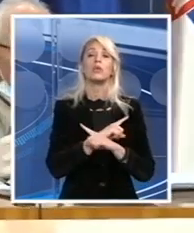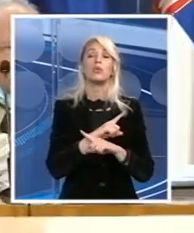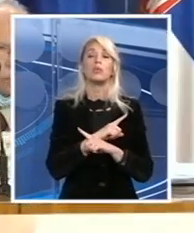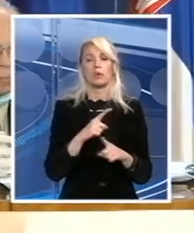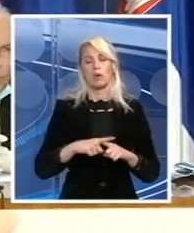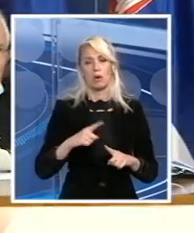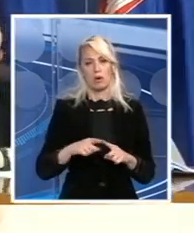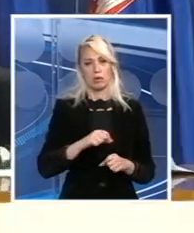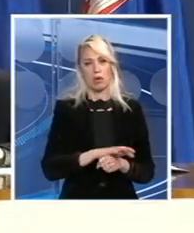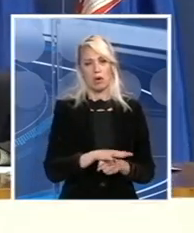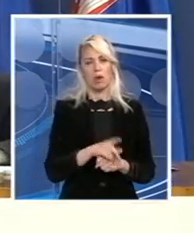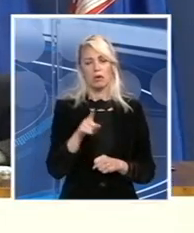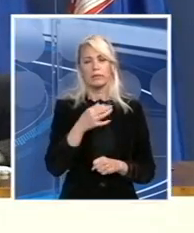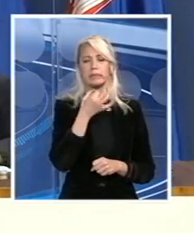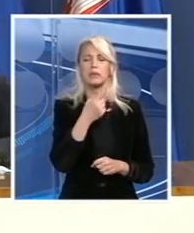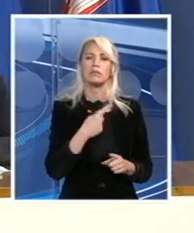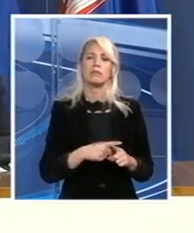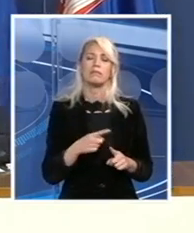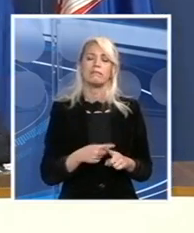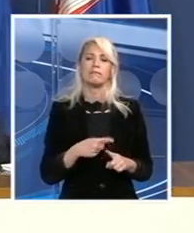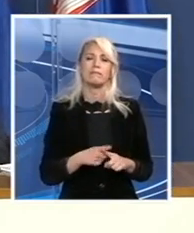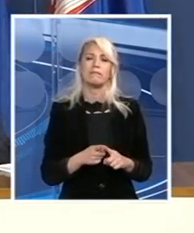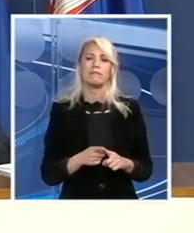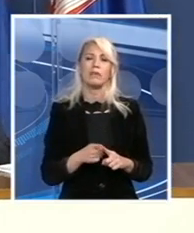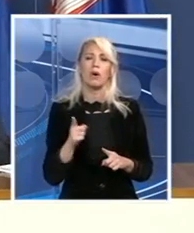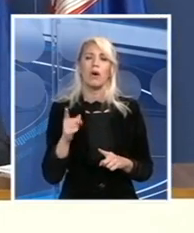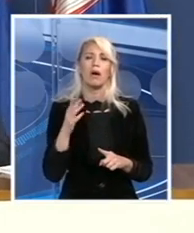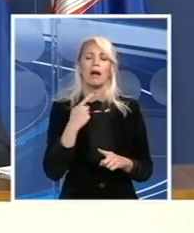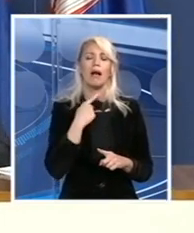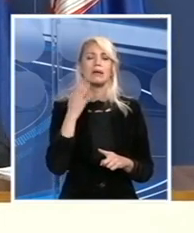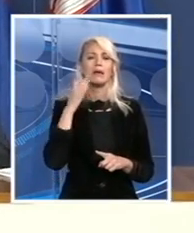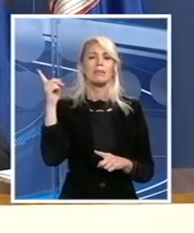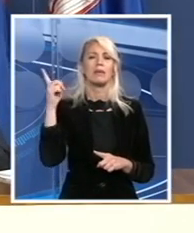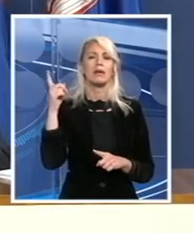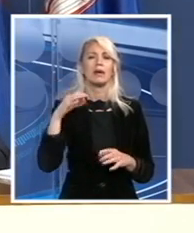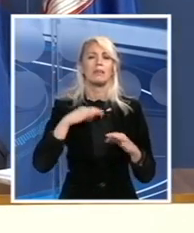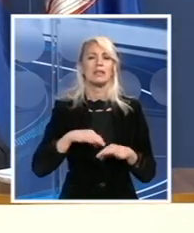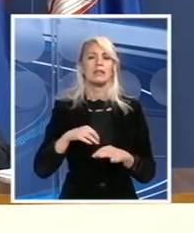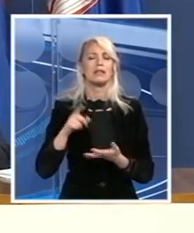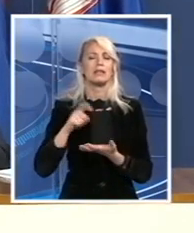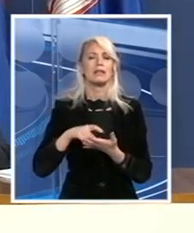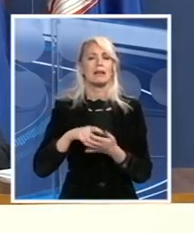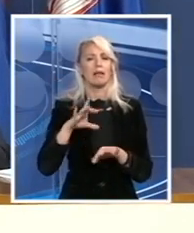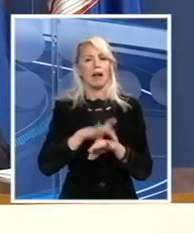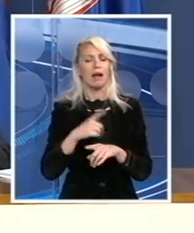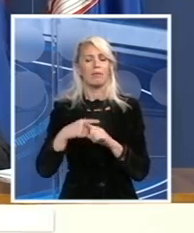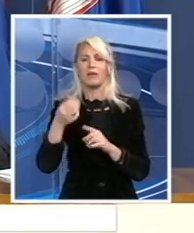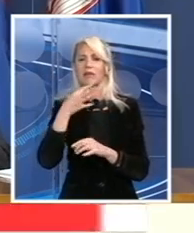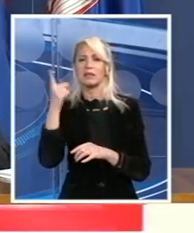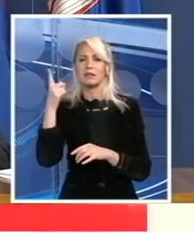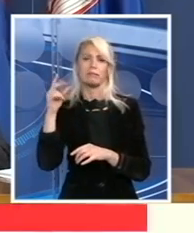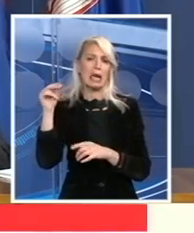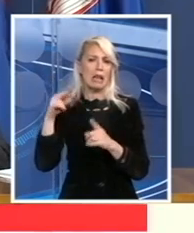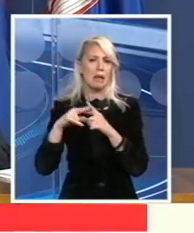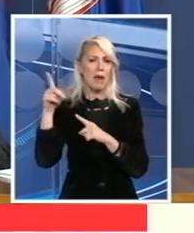koronavirusa. To vas pitam pre svega zbog toga što je u intervju Glasa Amerike predsednik sindikata lekara i farmaceuta Srbije Rade Panić,